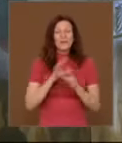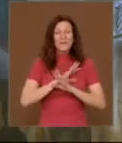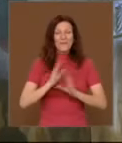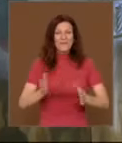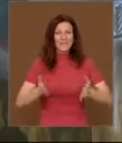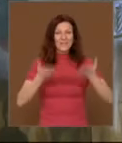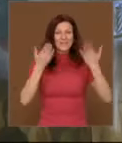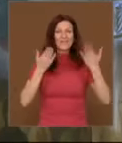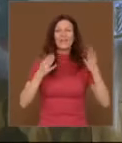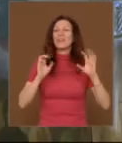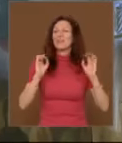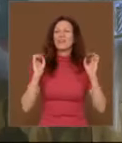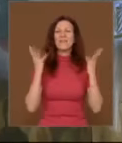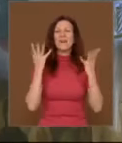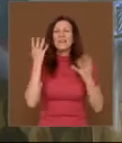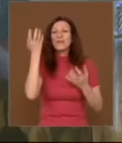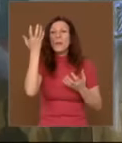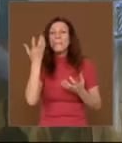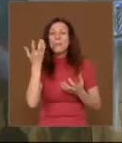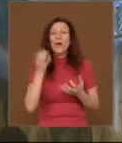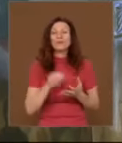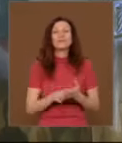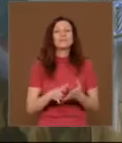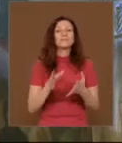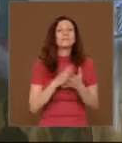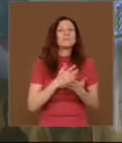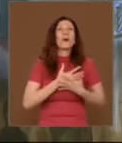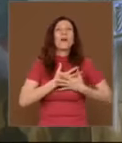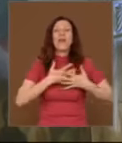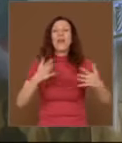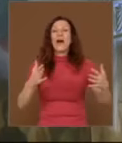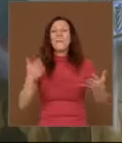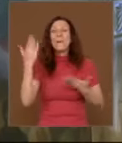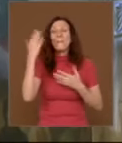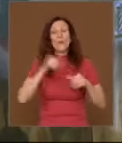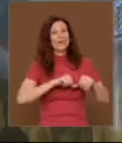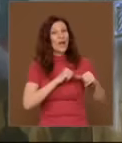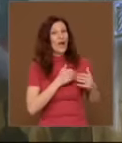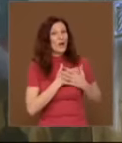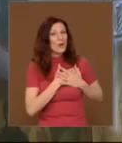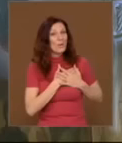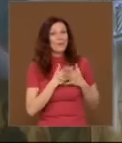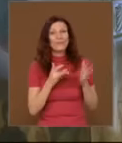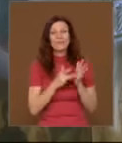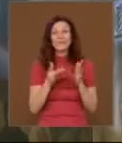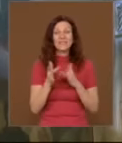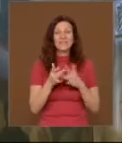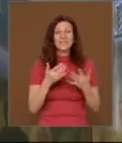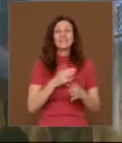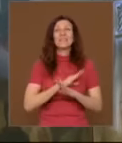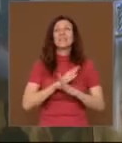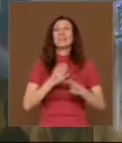е дивен плод на безпределната Божия любов към нас. Възкръсналият Господ е